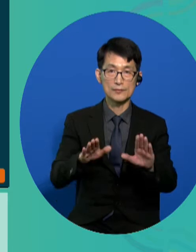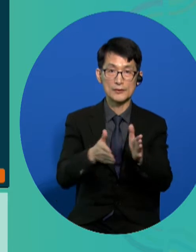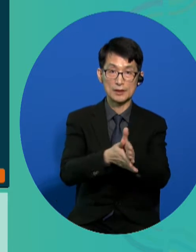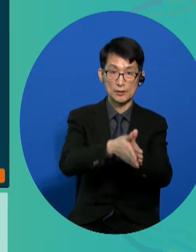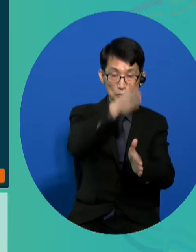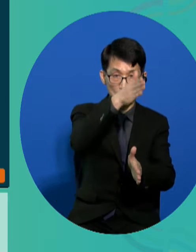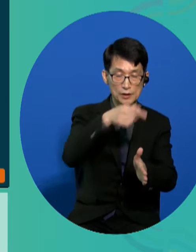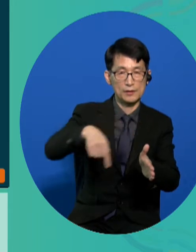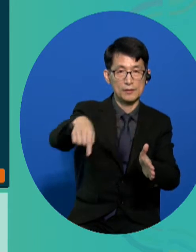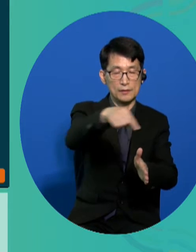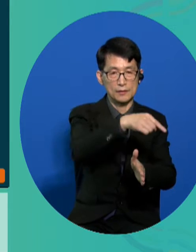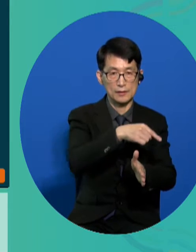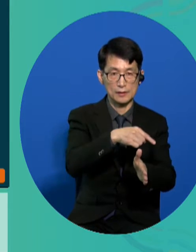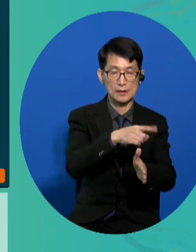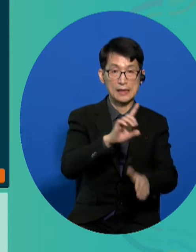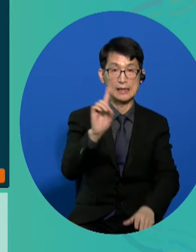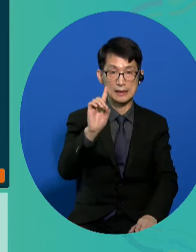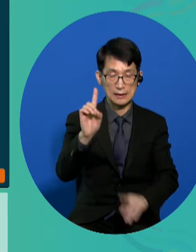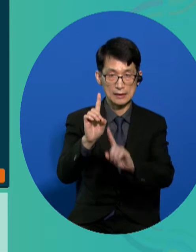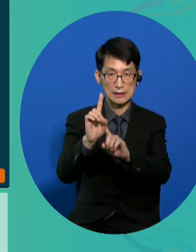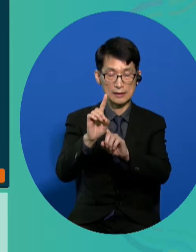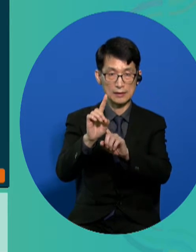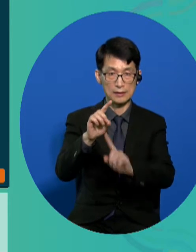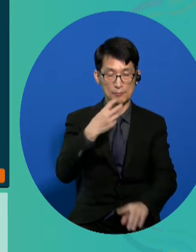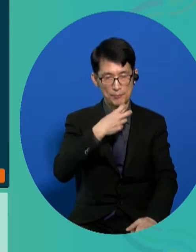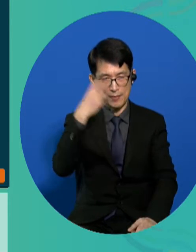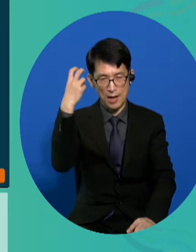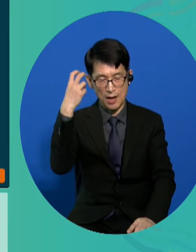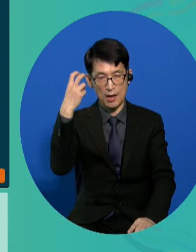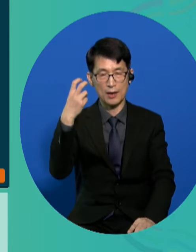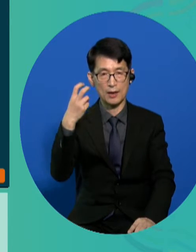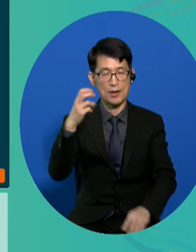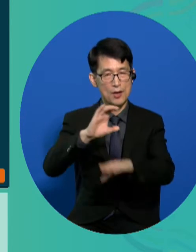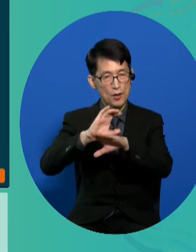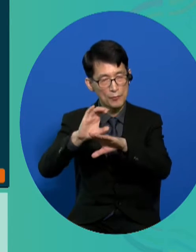도시의 대규모 디지털 전환과 함께